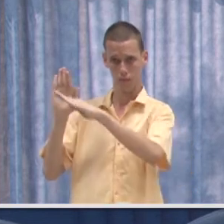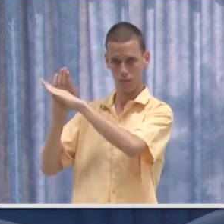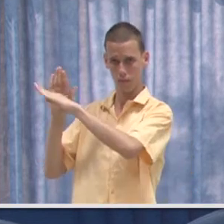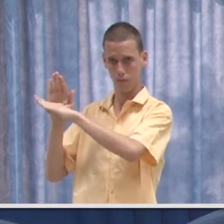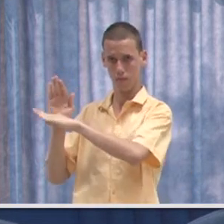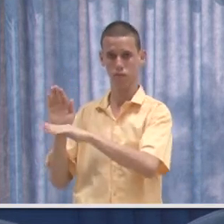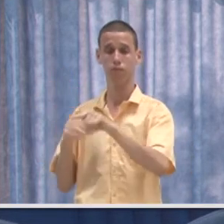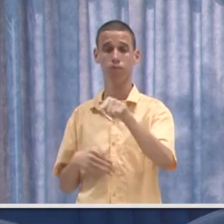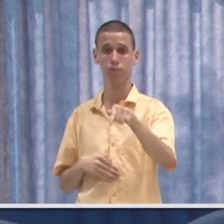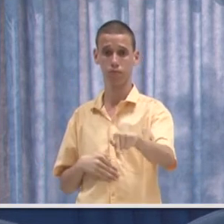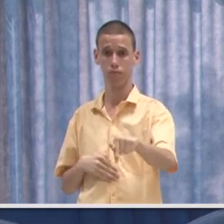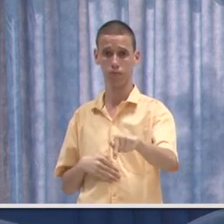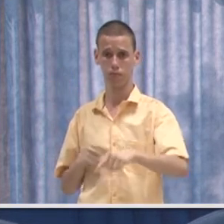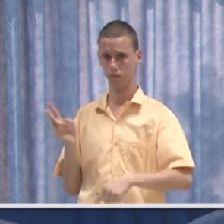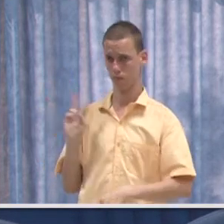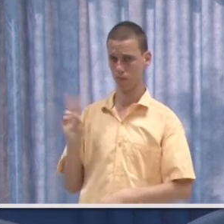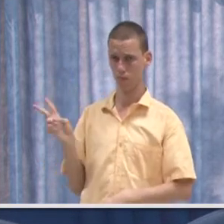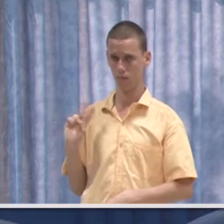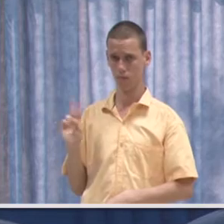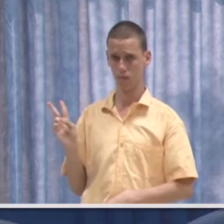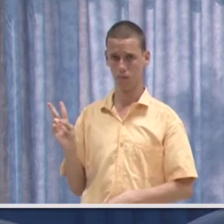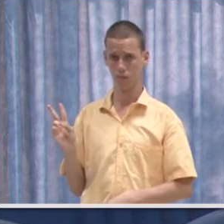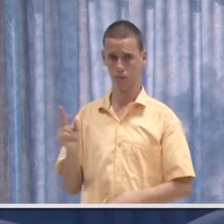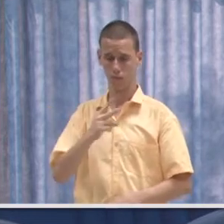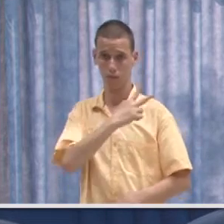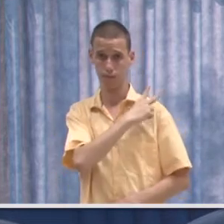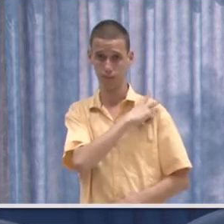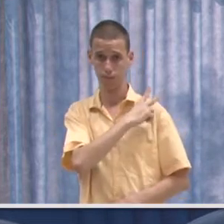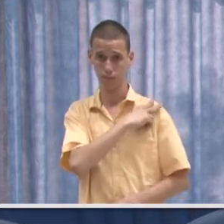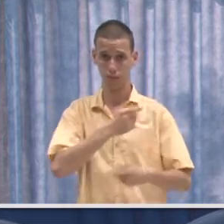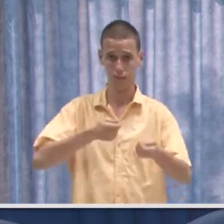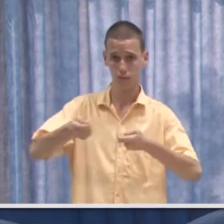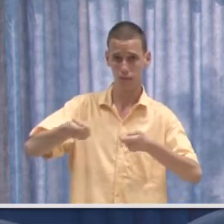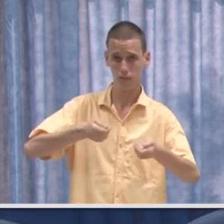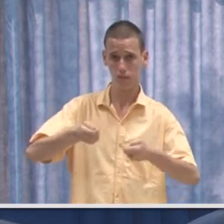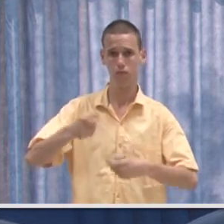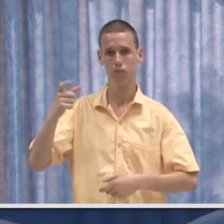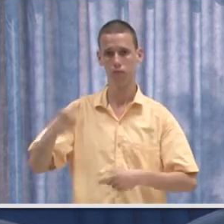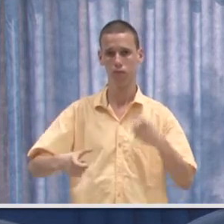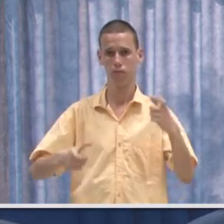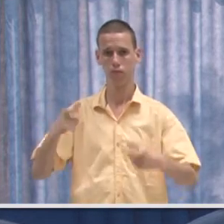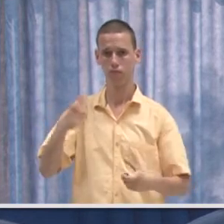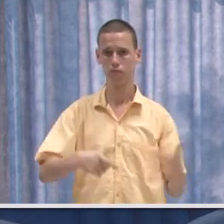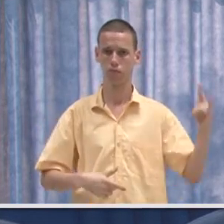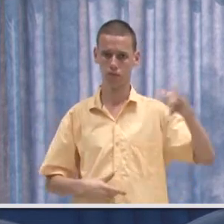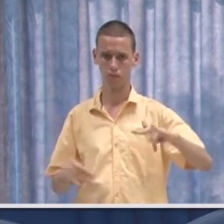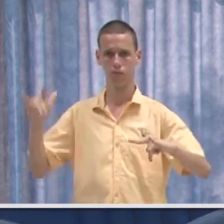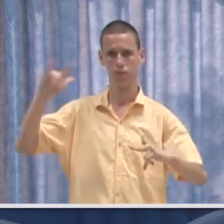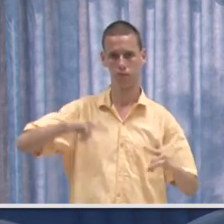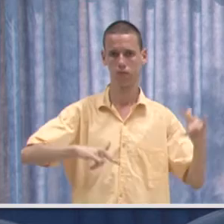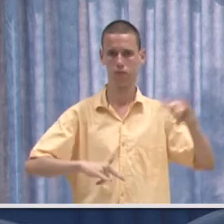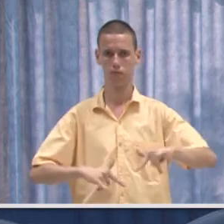abdiquer zot power pour restreindre bandimoun pour bouser. Quand zot pour rendre sa pouvoir et à cause pour dimoun gars il est